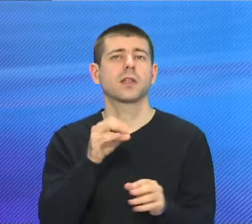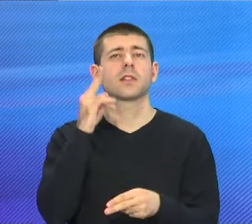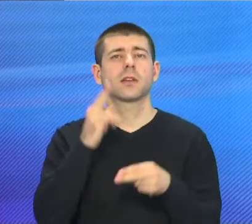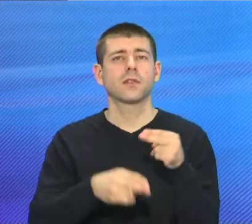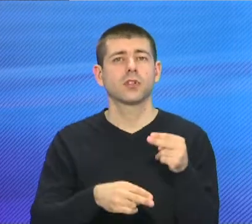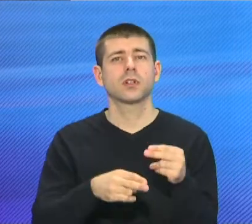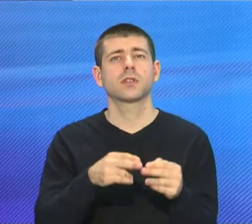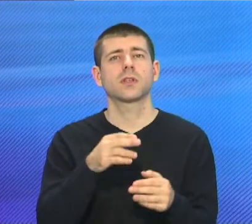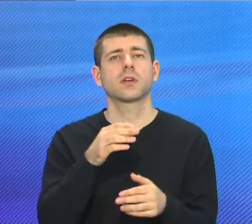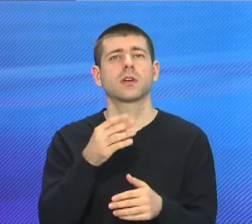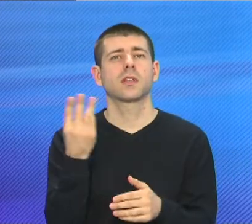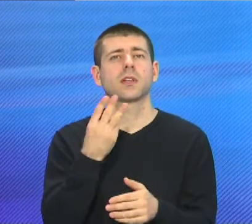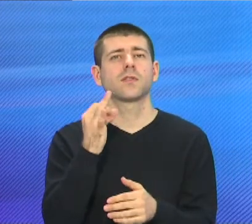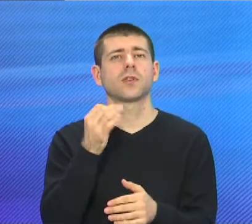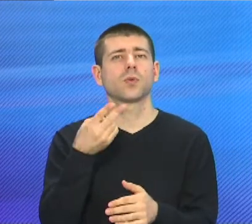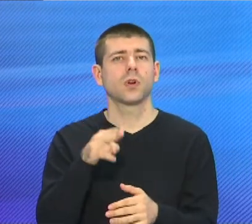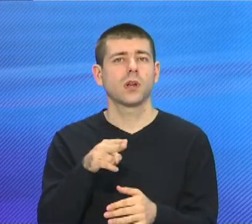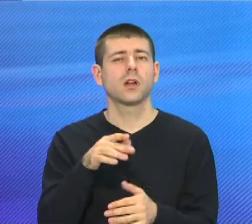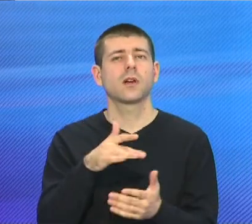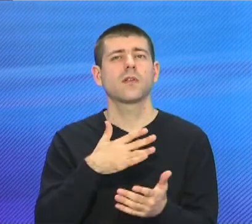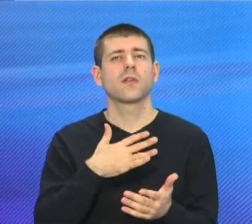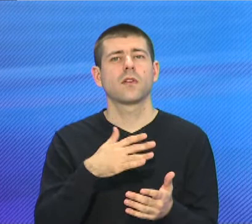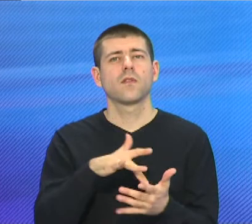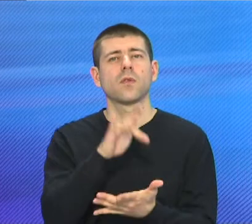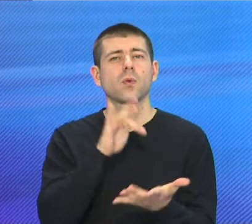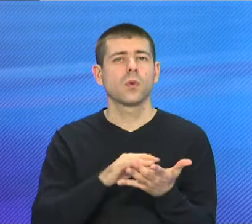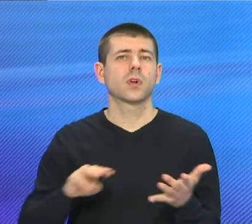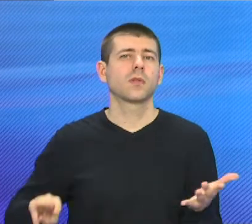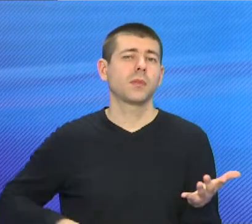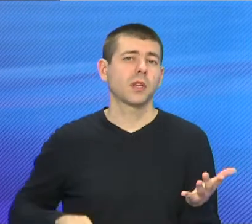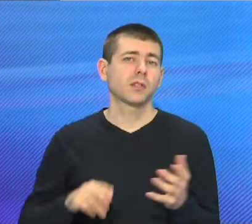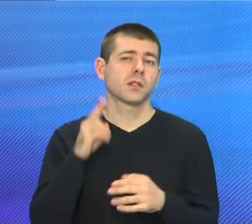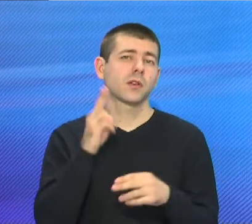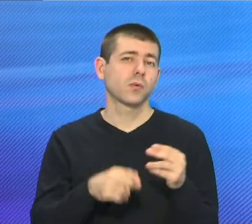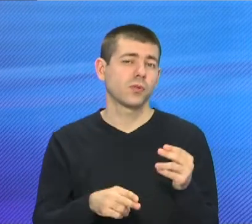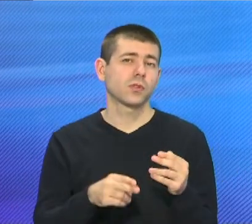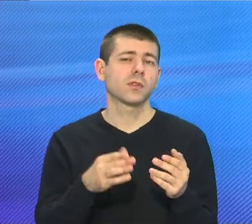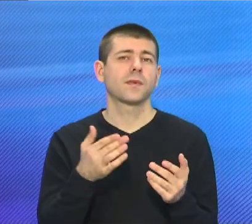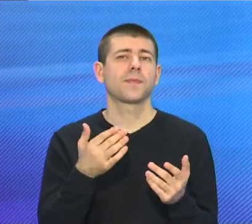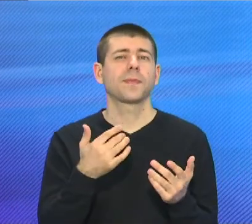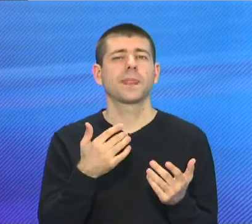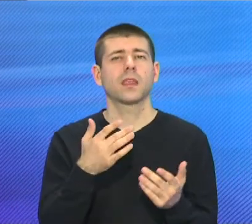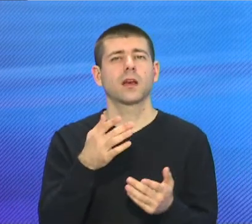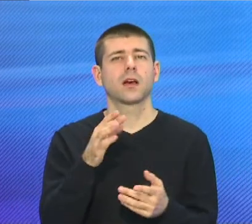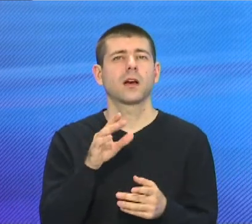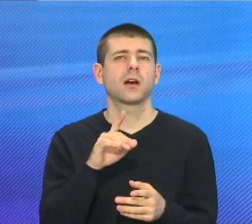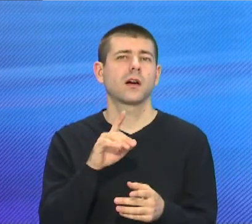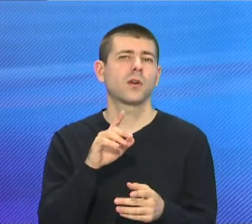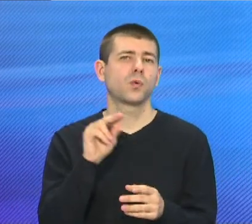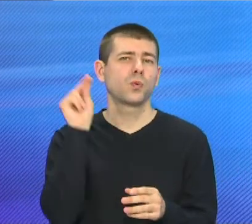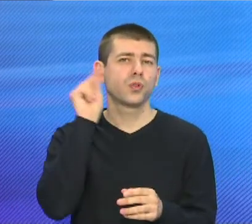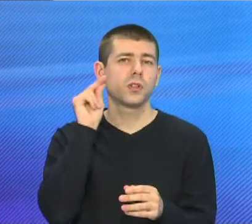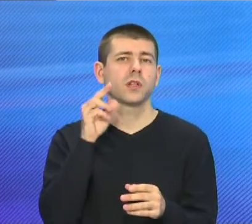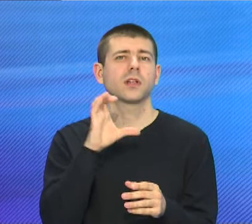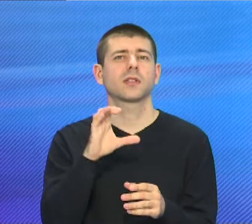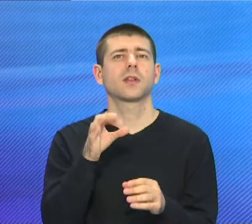завершаться проект будет уже 3 июля в нашей столице, в городе Минске. Конечно же, ребята с